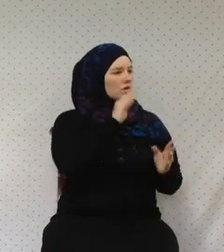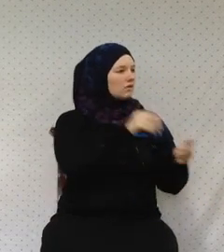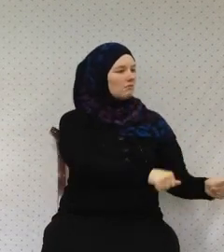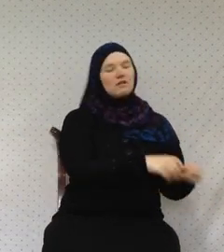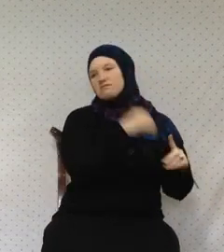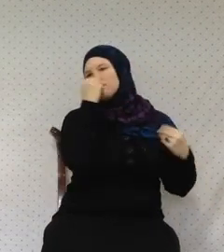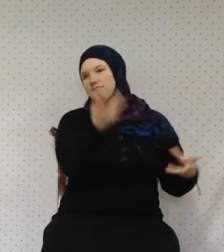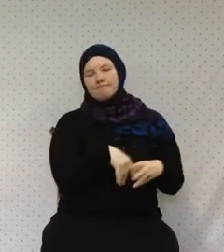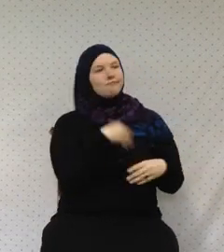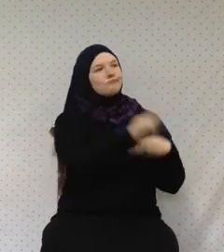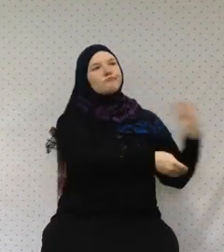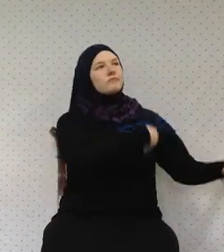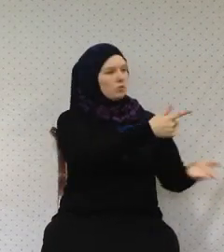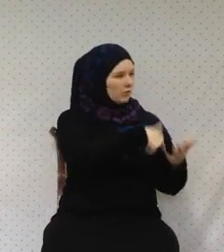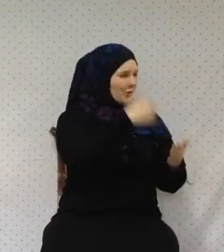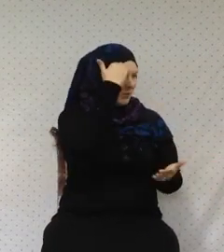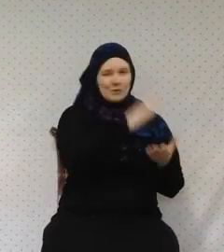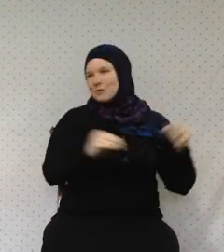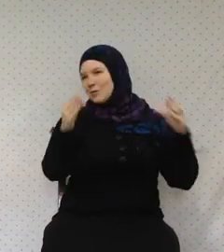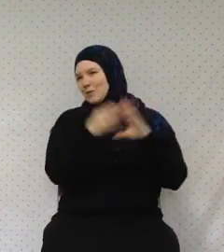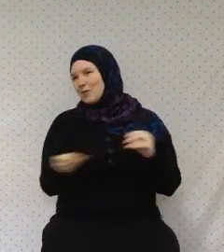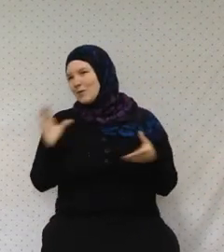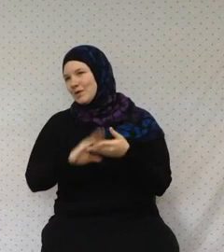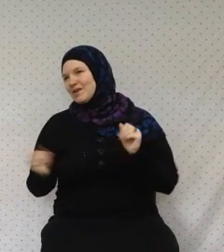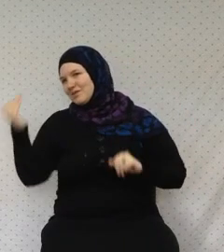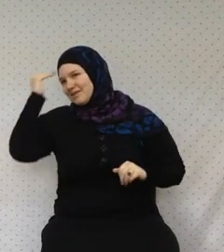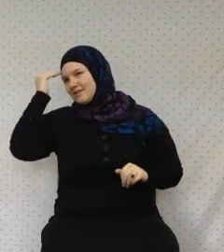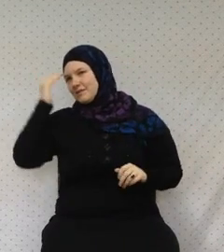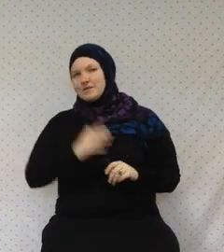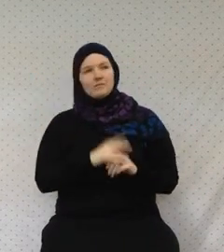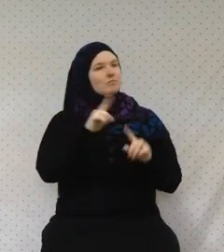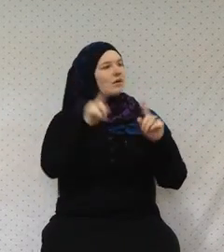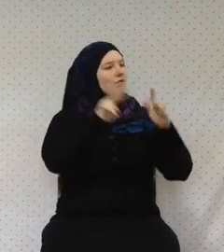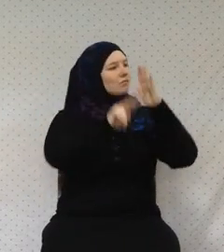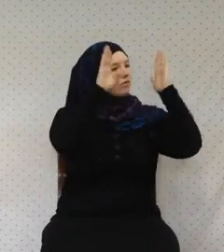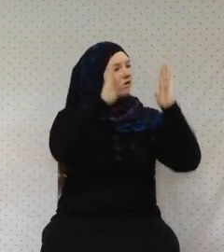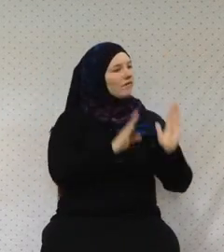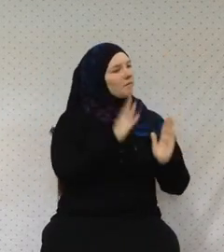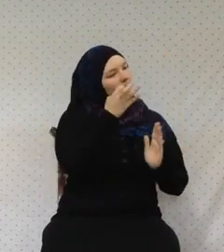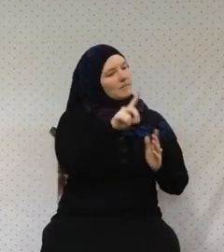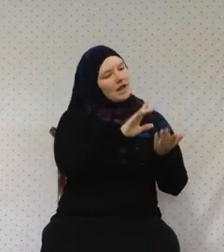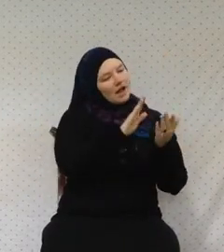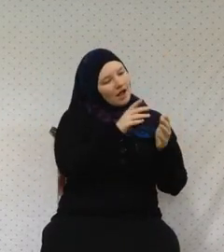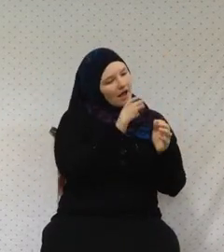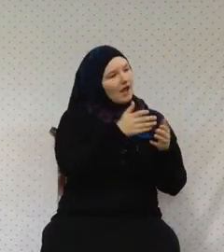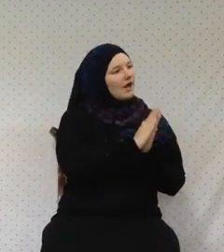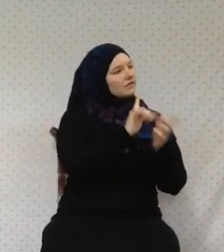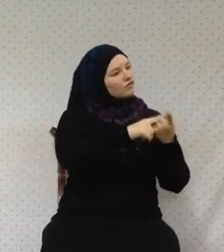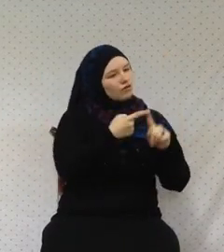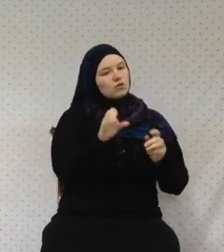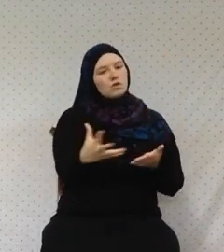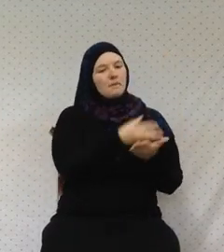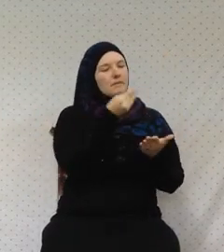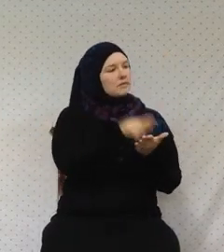doesn't care. We know the stories when the Prophet ﷺ was asking the companions to come up with some